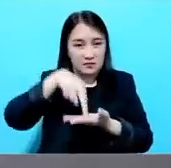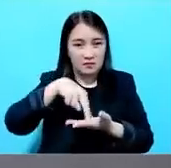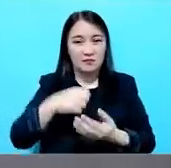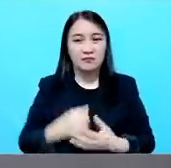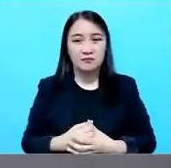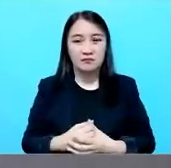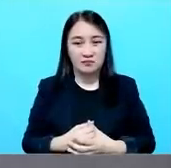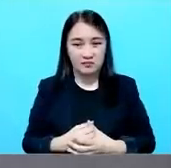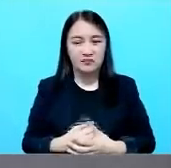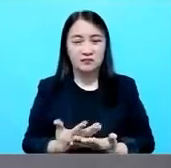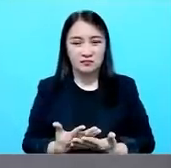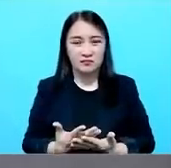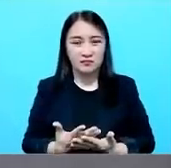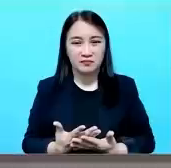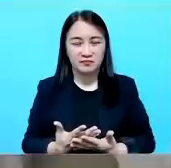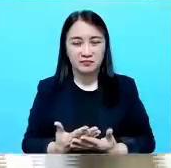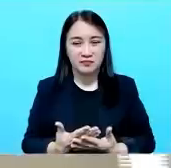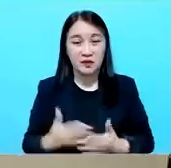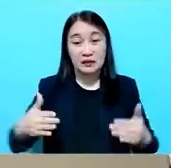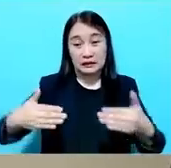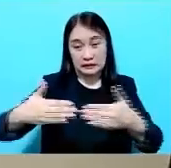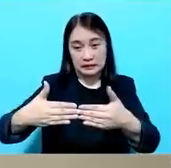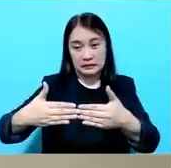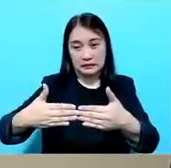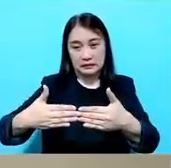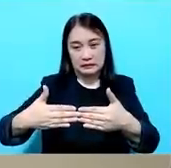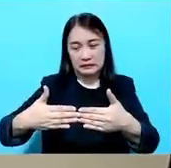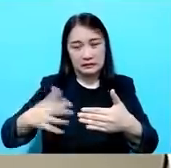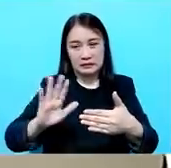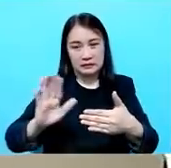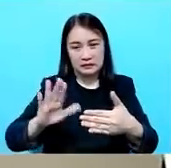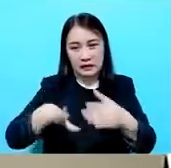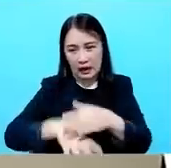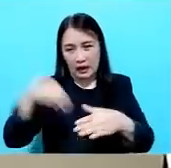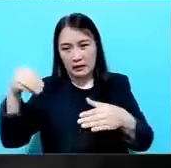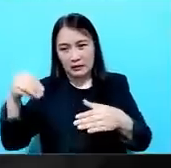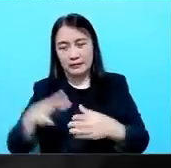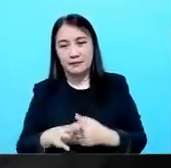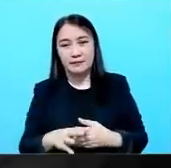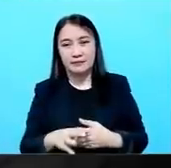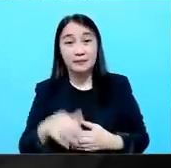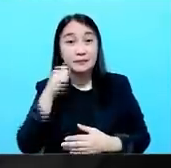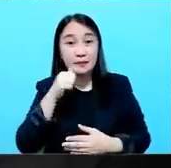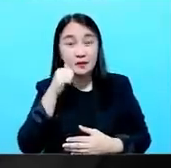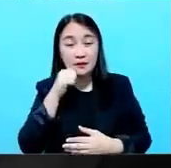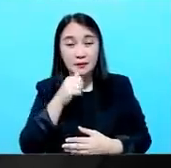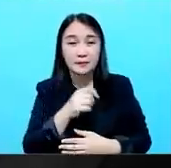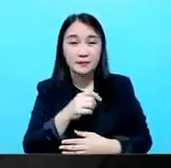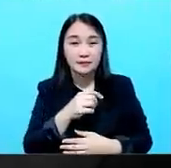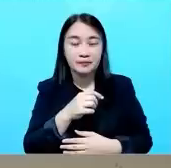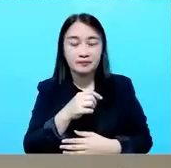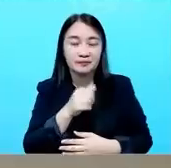Hinarangan mo. Opo, ma'am. Para hindi makalabas. Opo. Tikom naman ang bibig ng babaeng sospek. Tumanggi nang magpa-interview